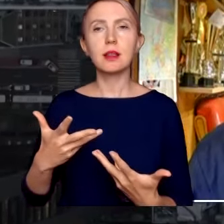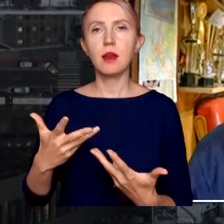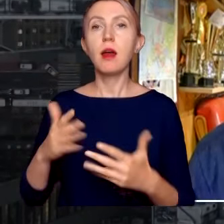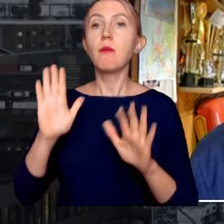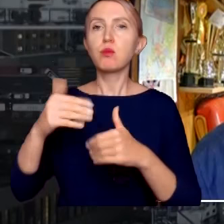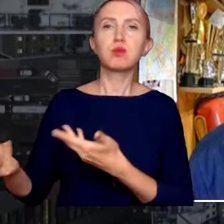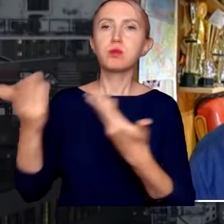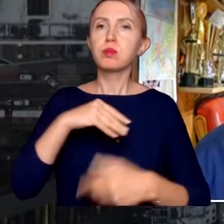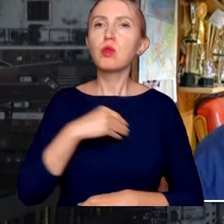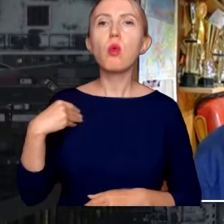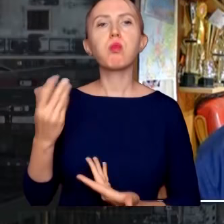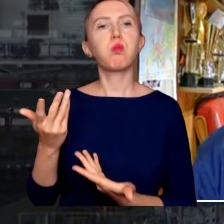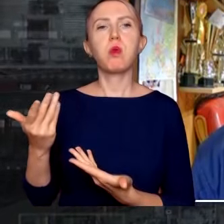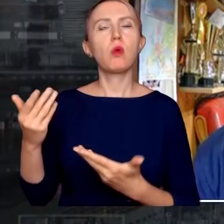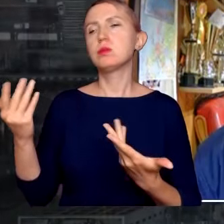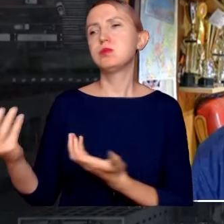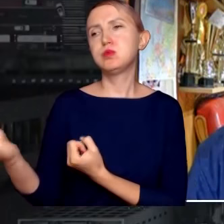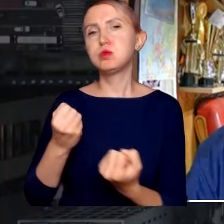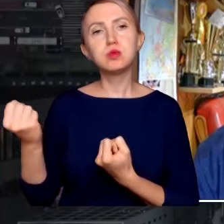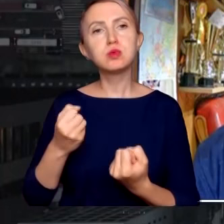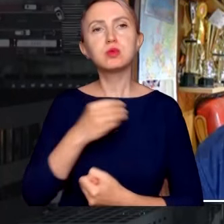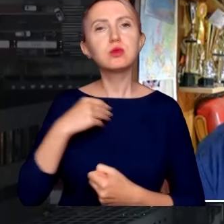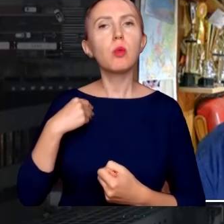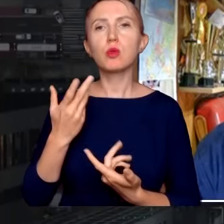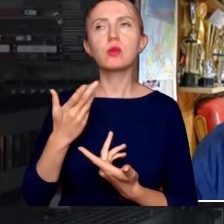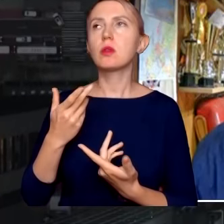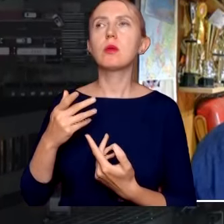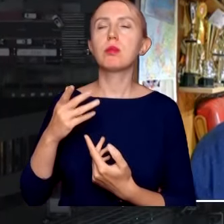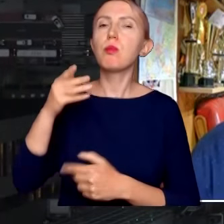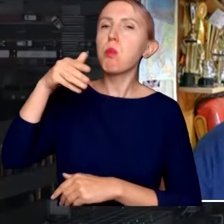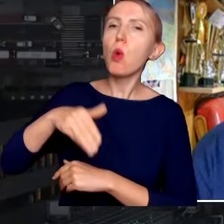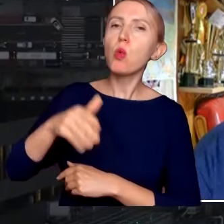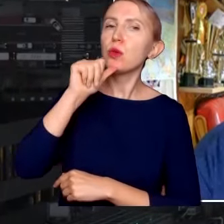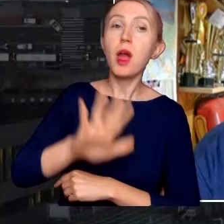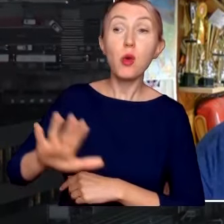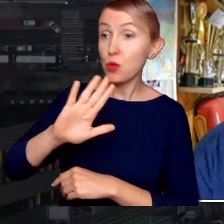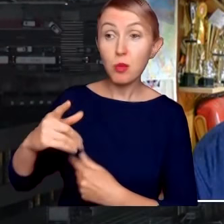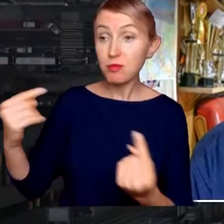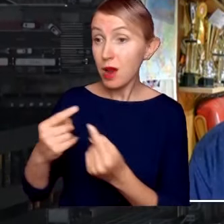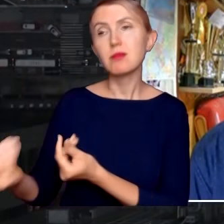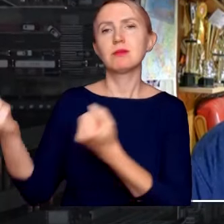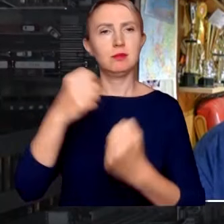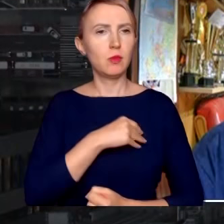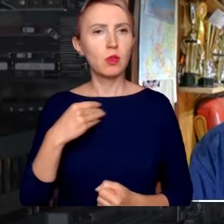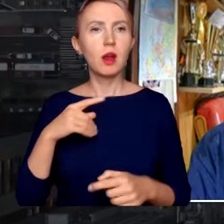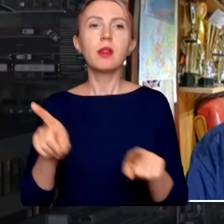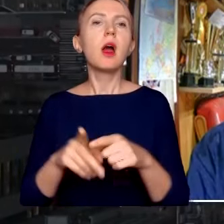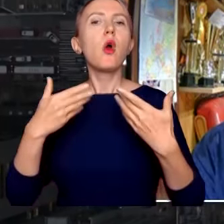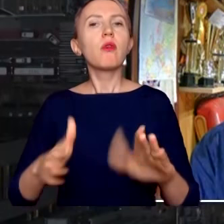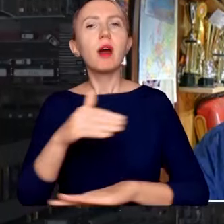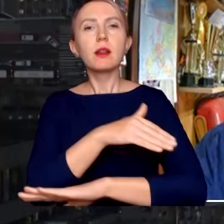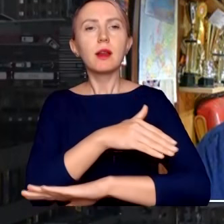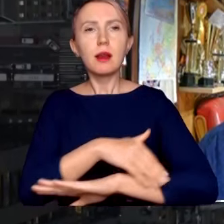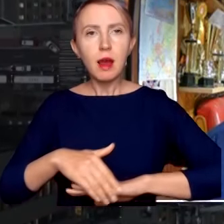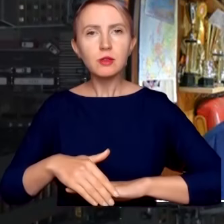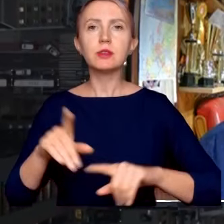i przywozić nam tutaj tych, którzy nie zmieszczą się na południu Europy. Z trzeciej strony jeszcze otwarte granice na przestrzał. Dodatkowo